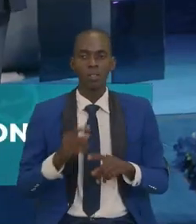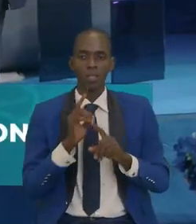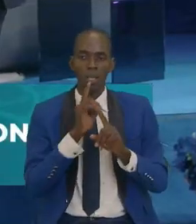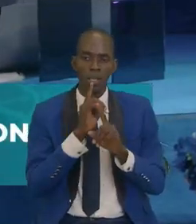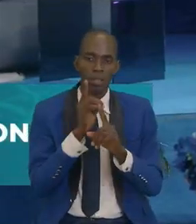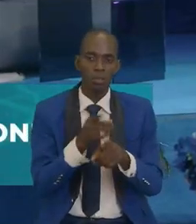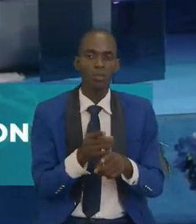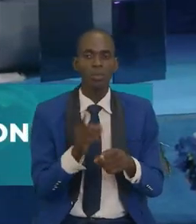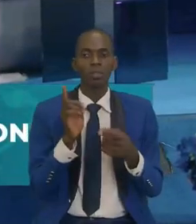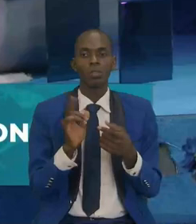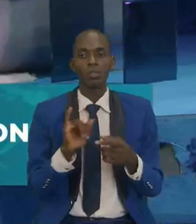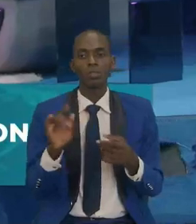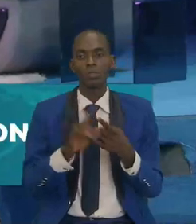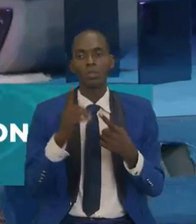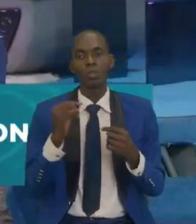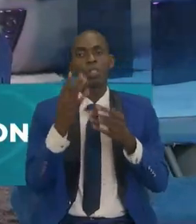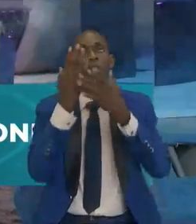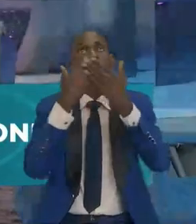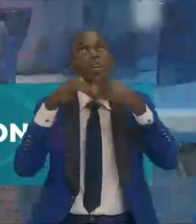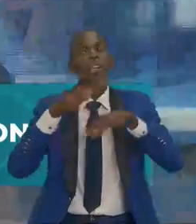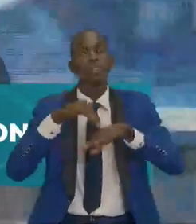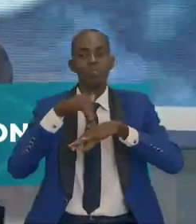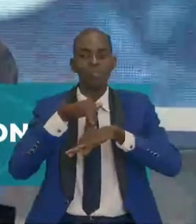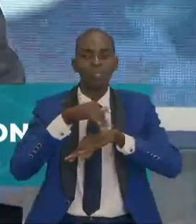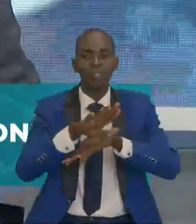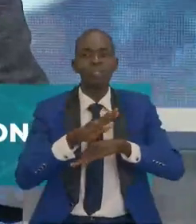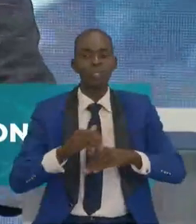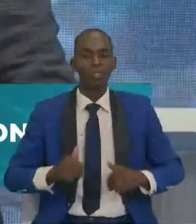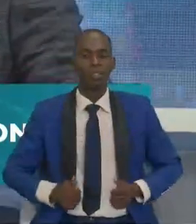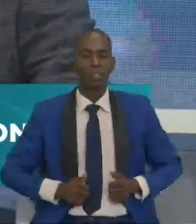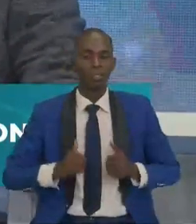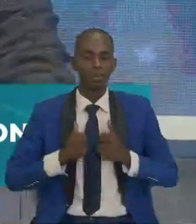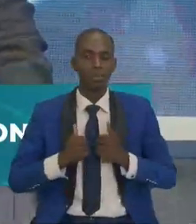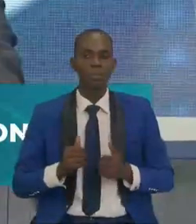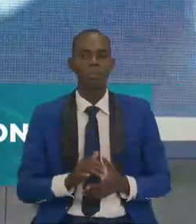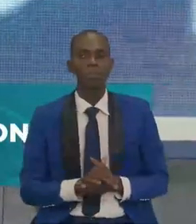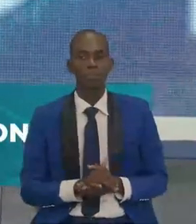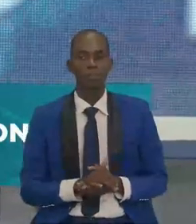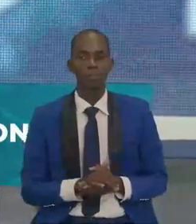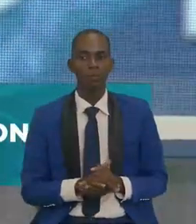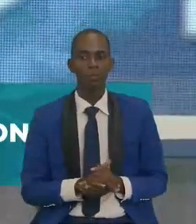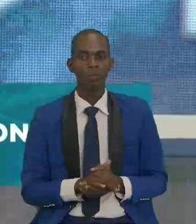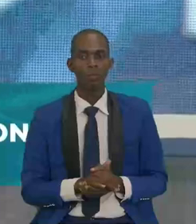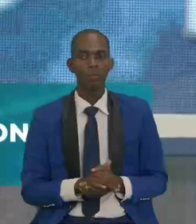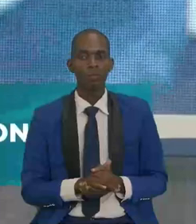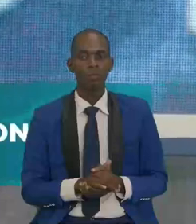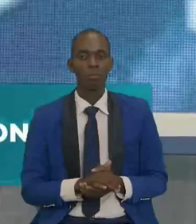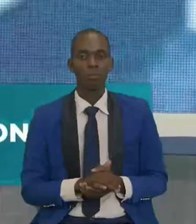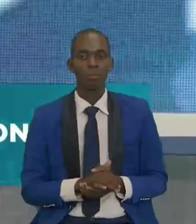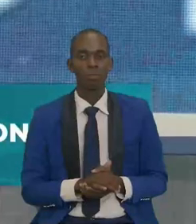les oreilles et les cœurs engagés qui répondent au